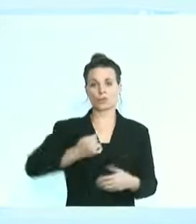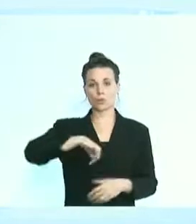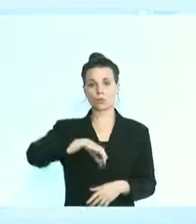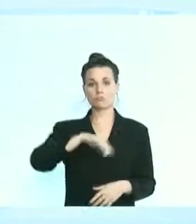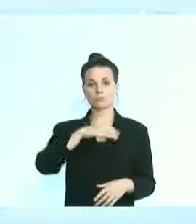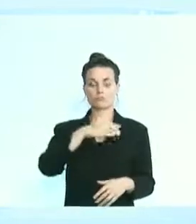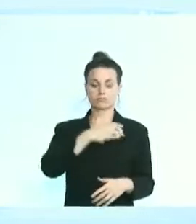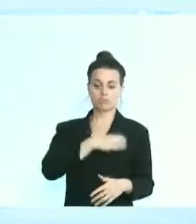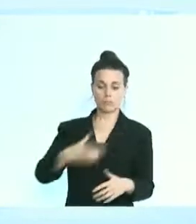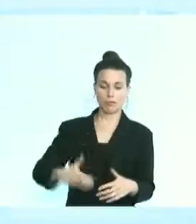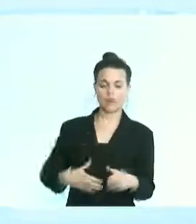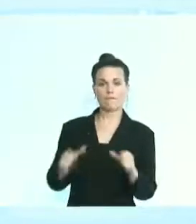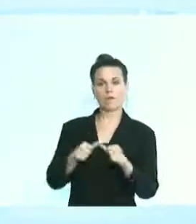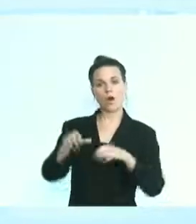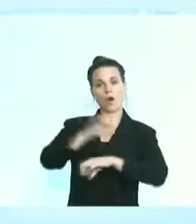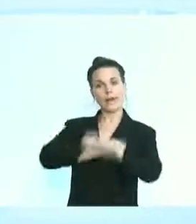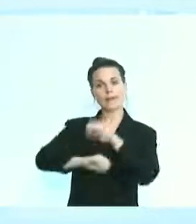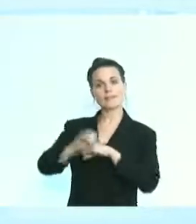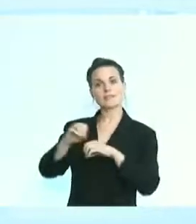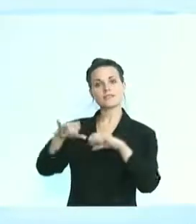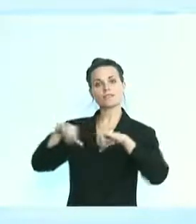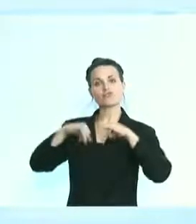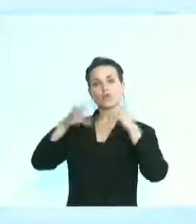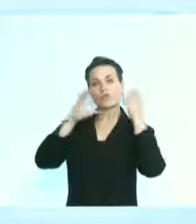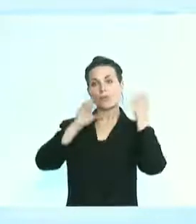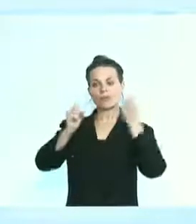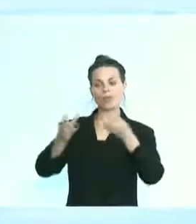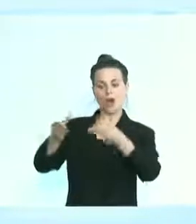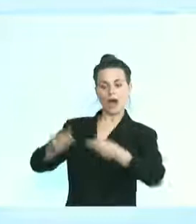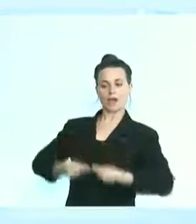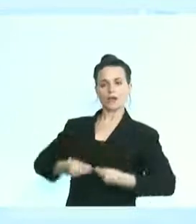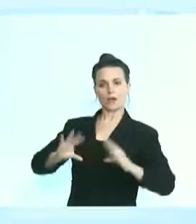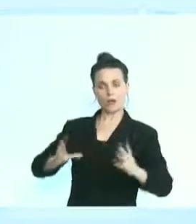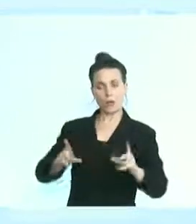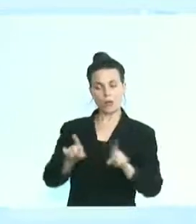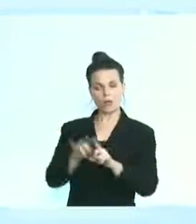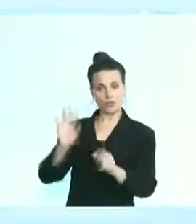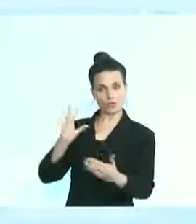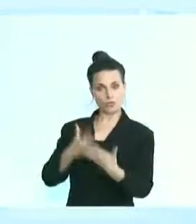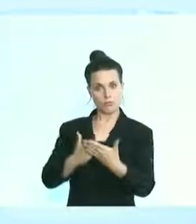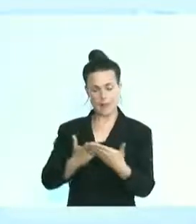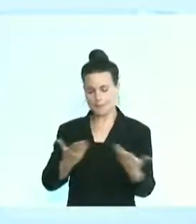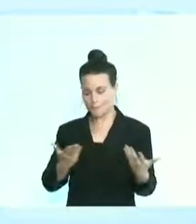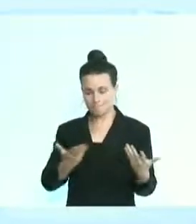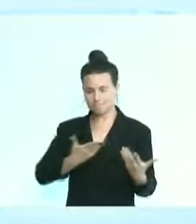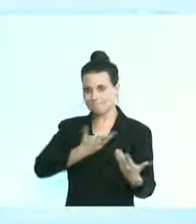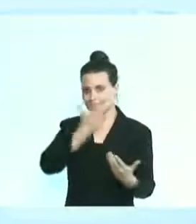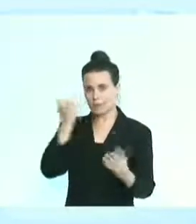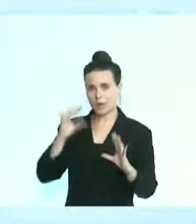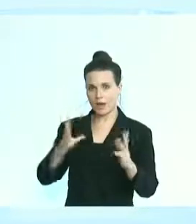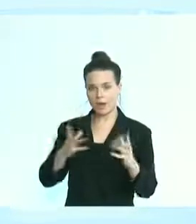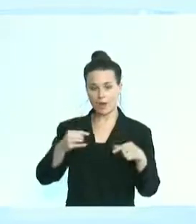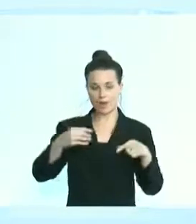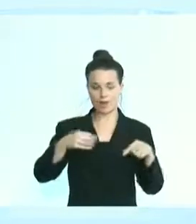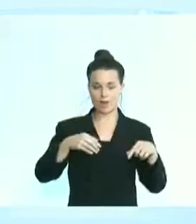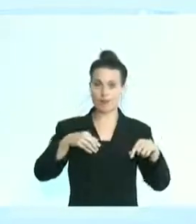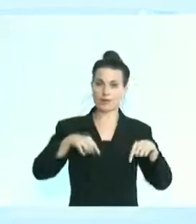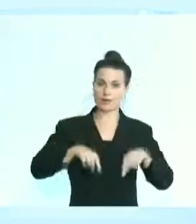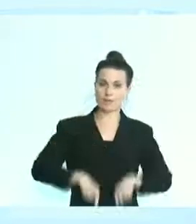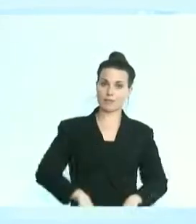évidemment, et aussi quelque chose qu'on ne savait pas faire, et que Madame la Ministre, je vous remercie d'avoir mis en place, c'est la